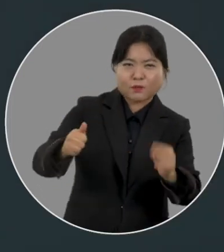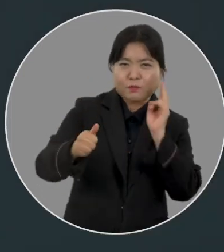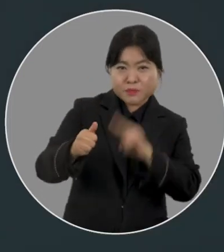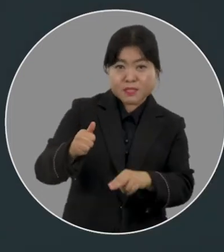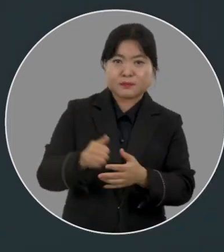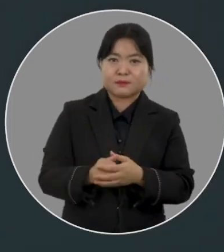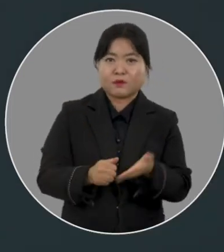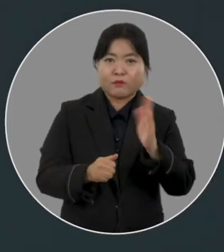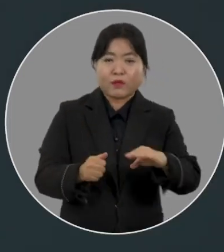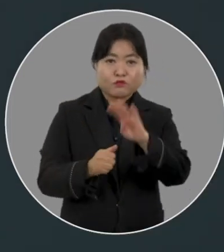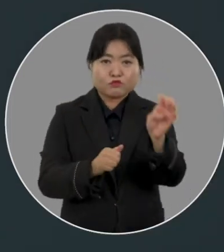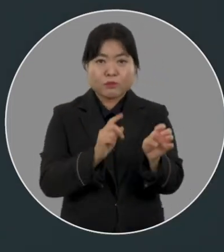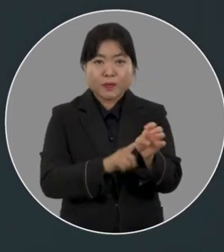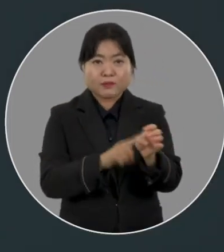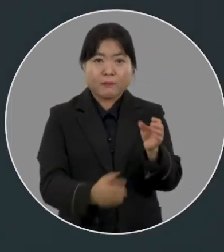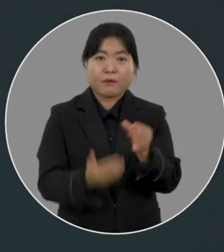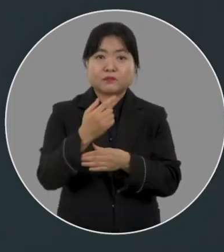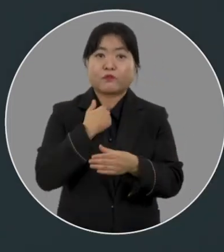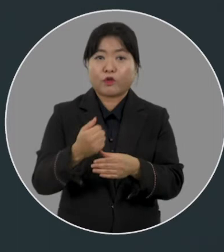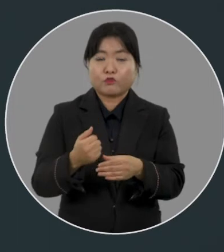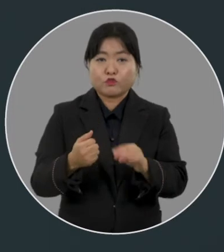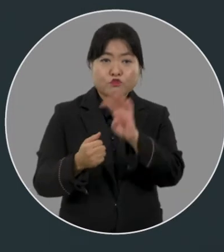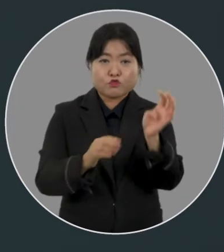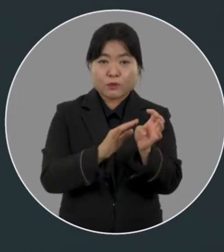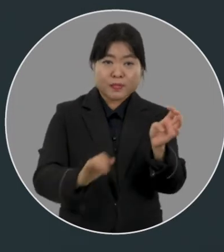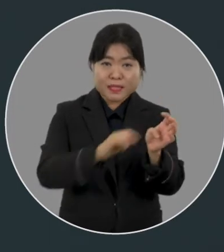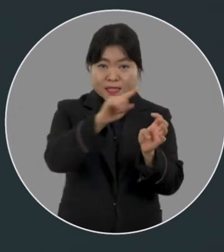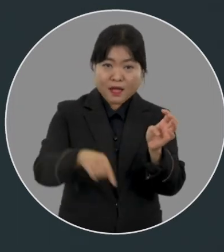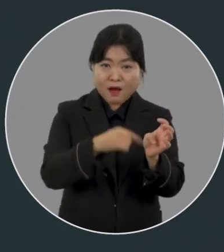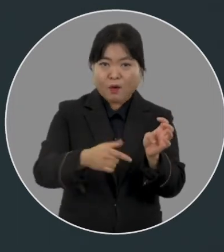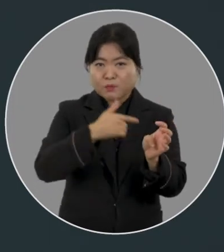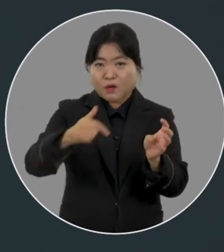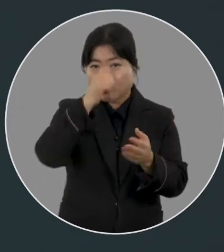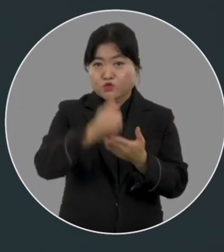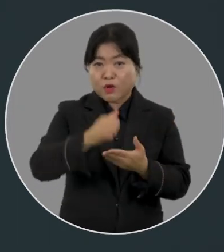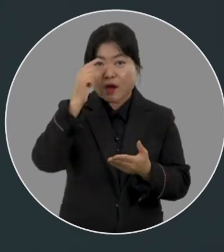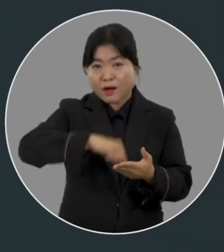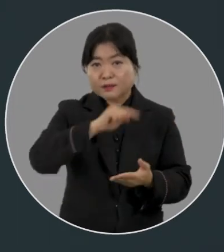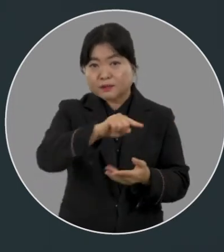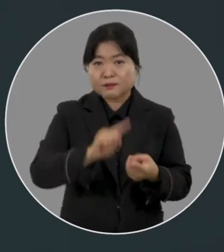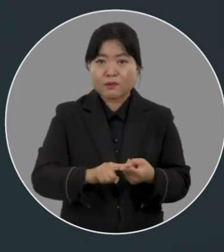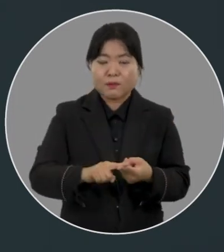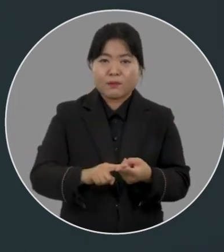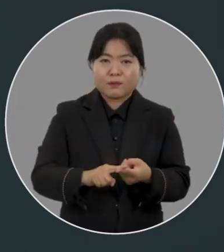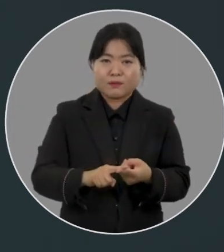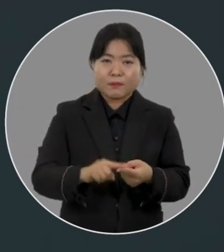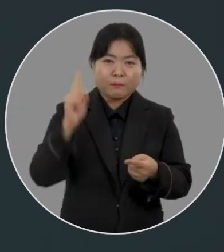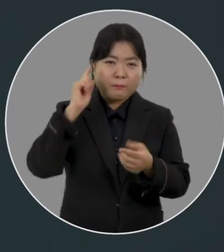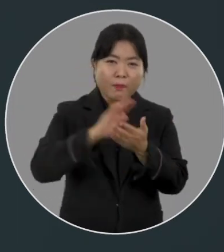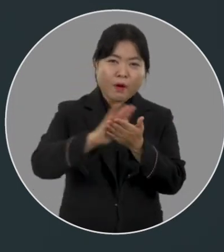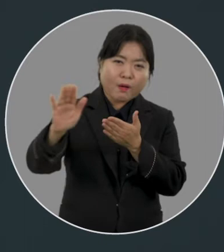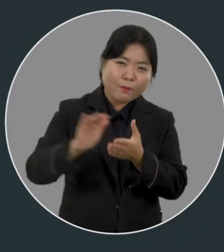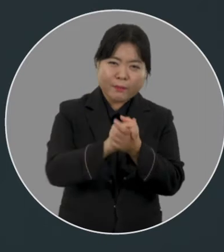그런데 유럽에서 벌어졌던 유럽인들의 그 엄청난 죄악을